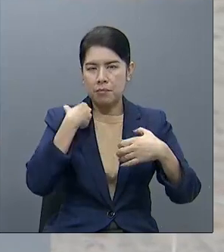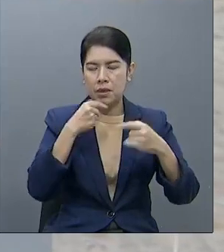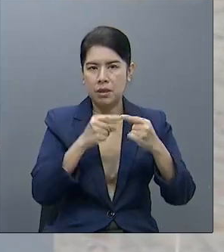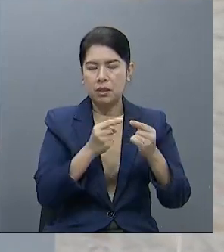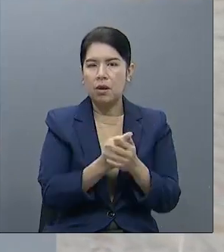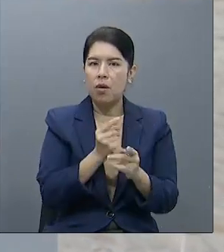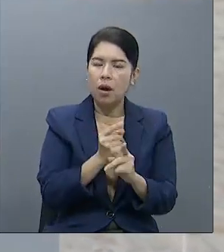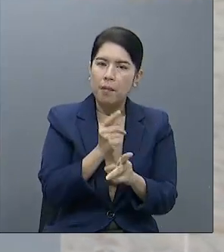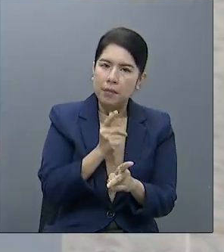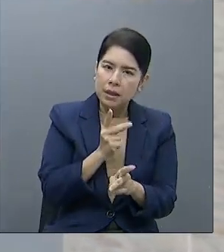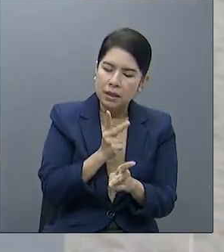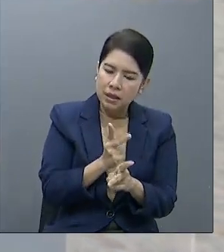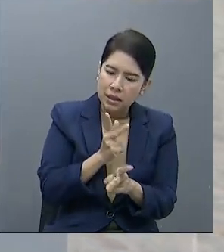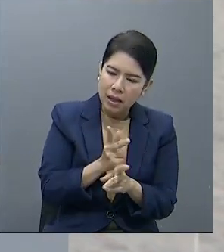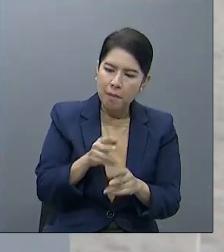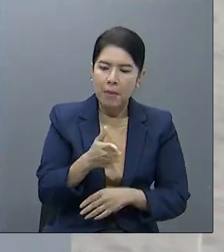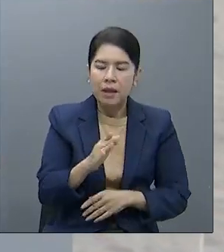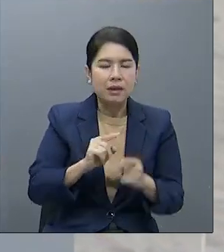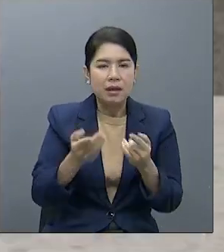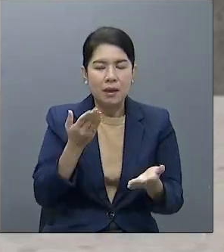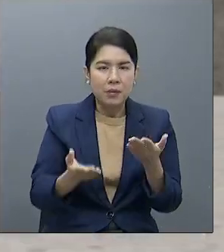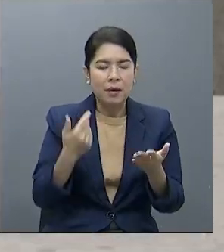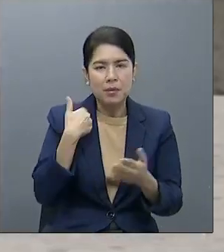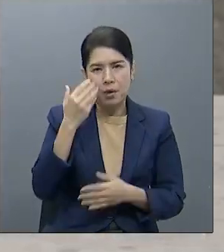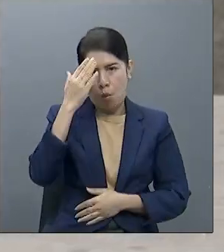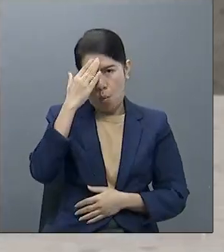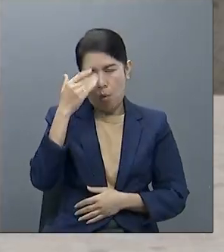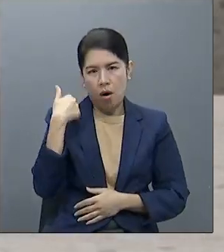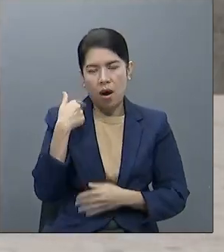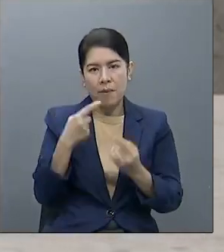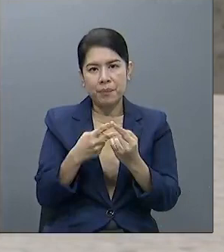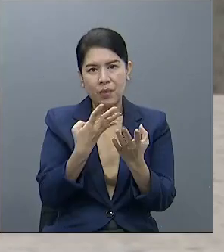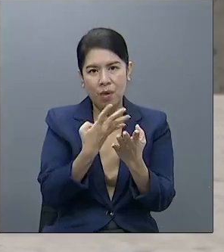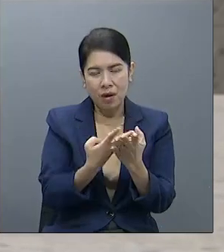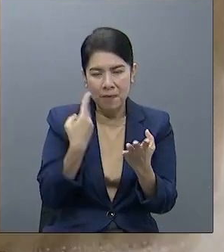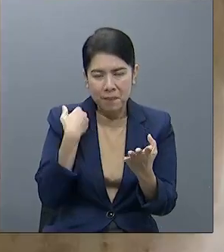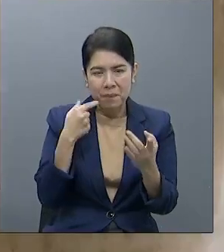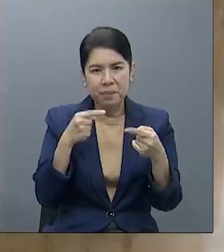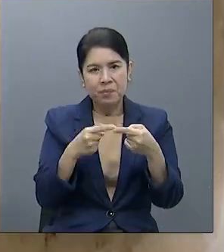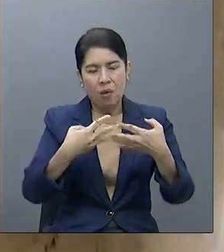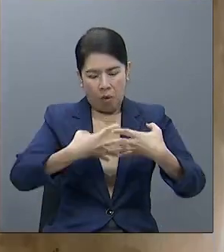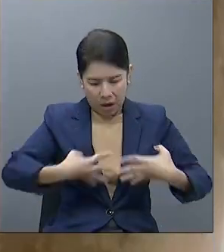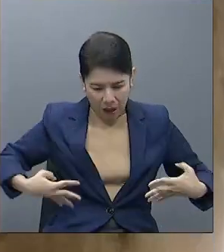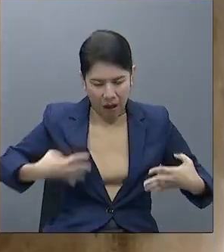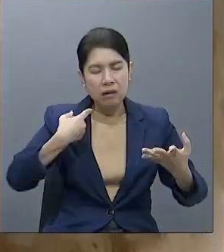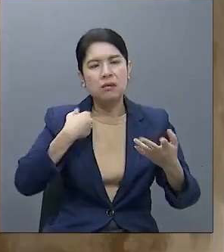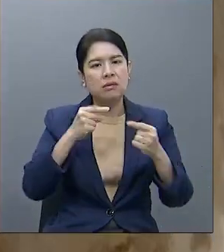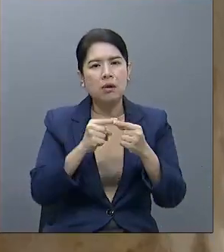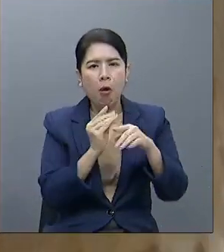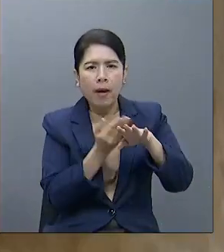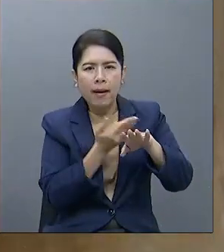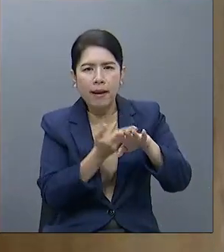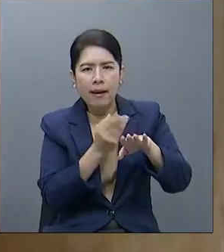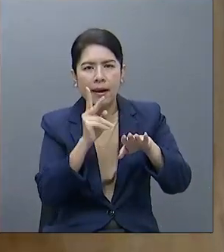ป็นเศษเหลืออย่างเช่นพวกหัวก้างพวกเกล็ดเนี่ยค่ะแล้วก็พวกหนังแล้วเอาเนื้อไปแปรรูปที